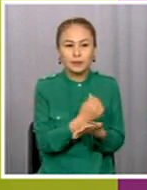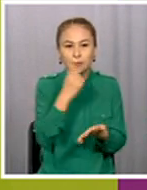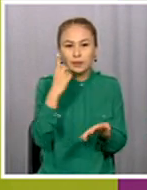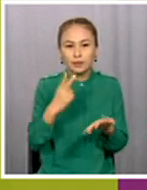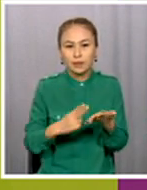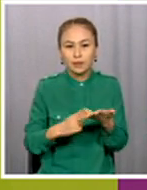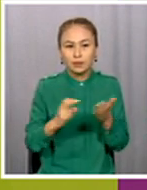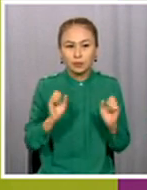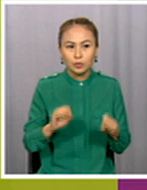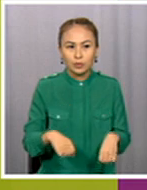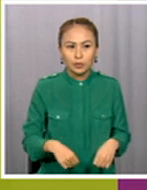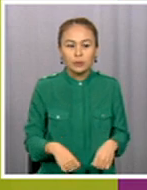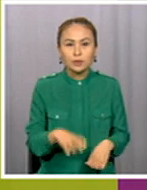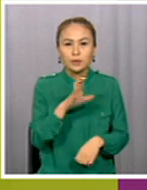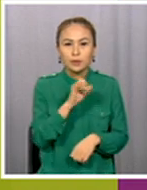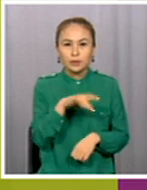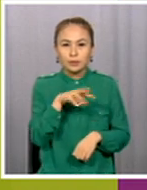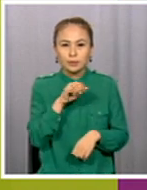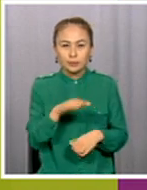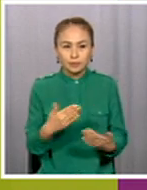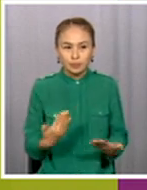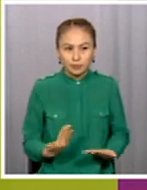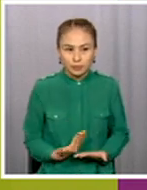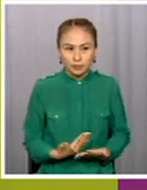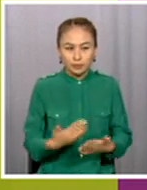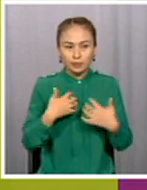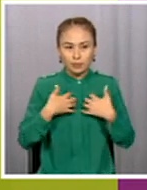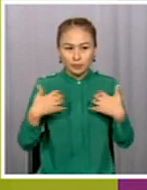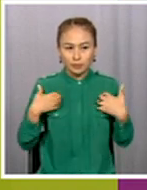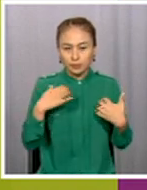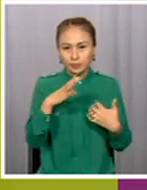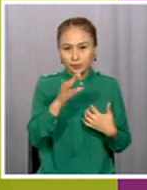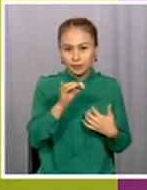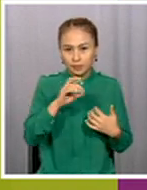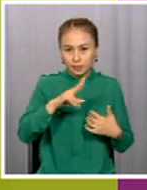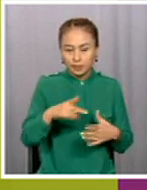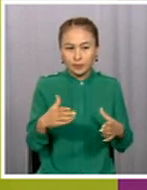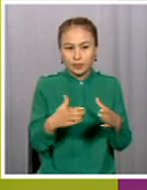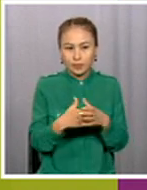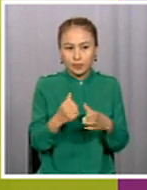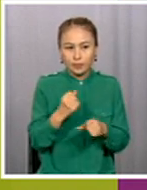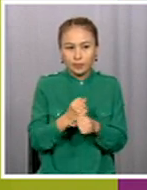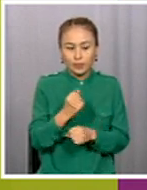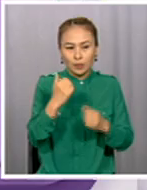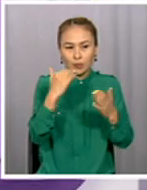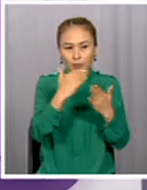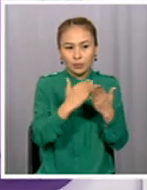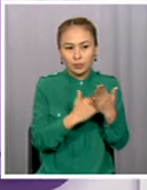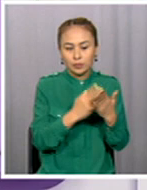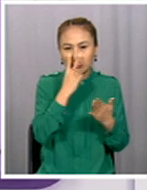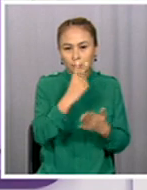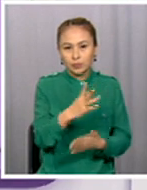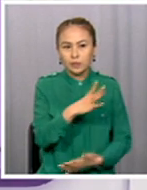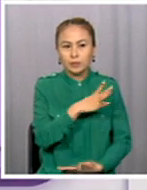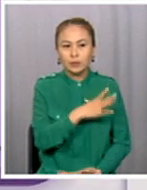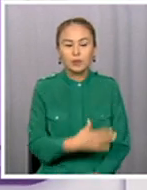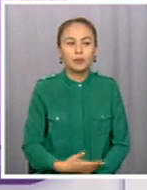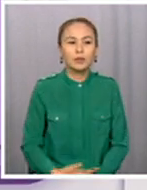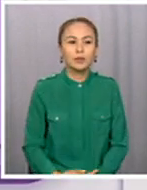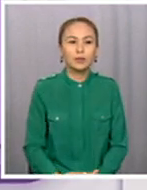алады. Сармат өнерінде аңдық стиль мен полихромдық стиль қатар көрініс тапқан.